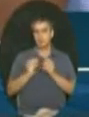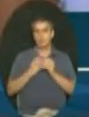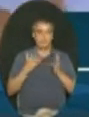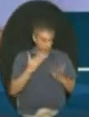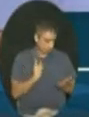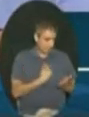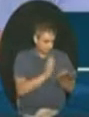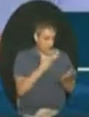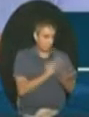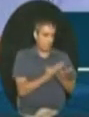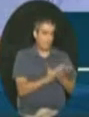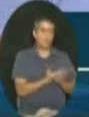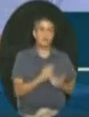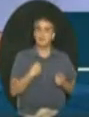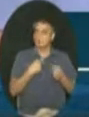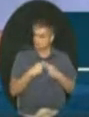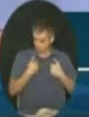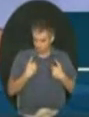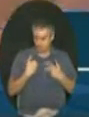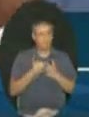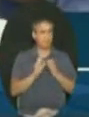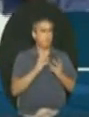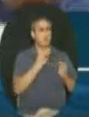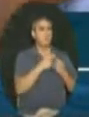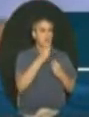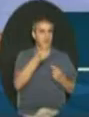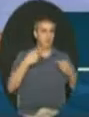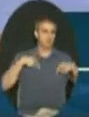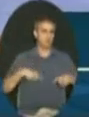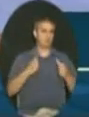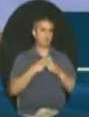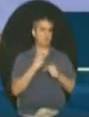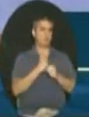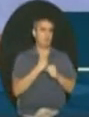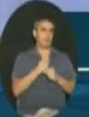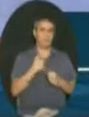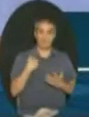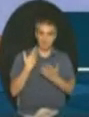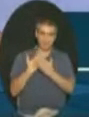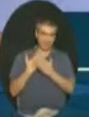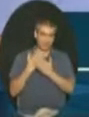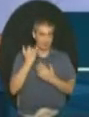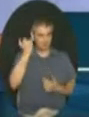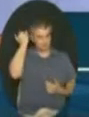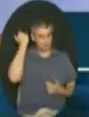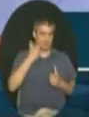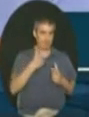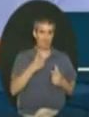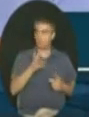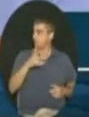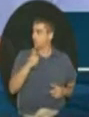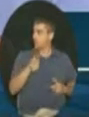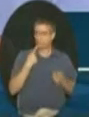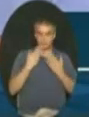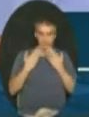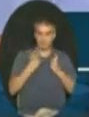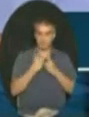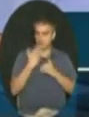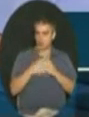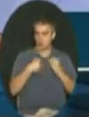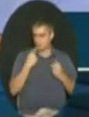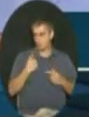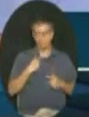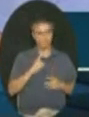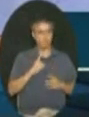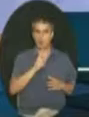תבטאו, תוכיחו את זה. אני, תלוי בי, אני מבטר. מה זה תלוי בי? הנה, אתה יושב-ראש סיעת מזכ"ל העבודה. אגב, בישיבת סיעה האחרונה אמרנו